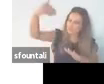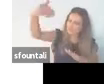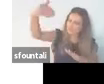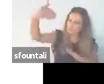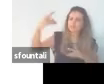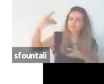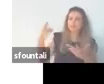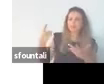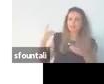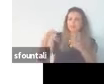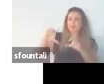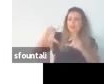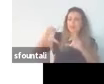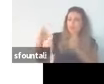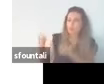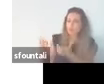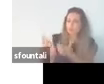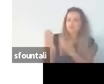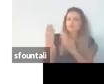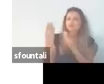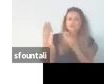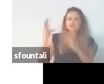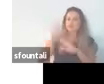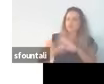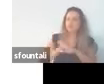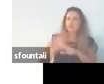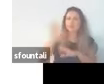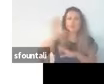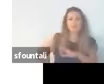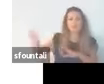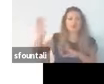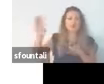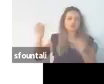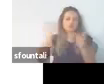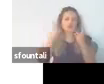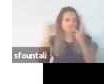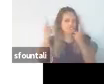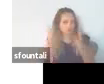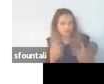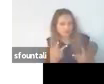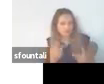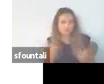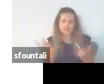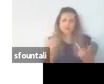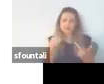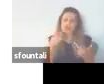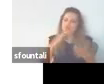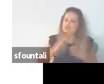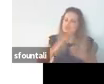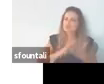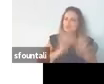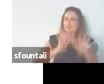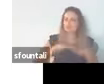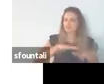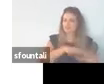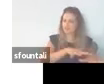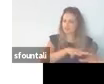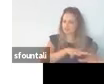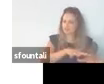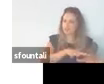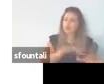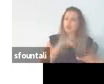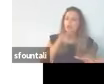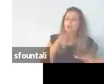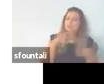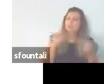από την ευρωπαϊκή σκοπιά και μια αντίστοιχη αφήγηση και προσέγγιση της εκστρατείας που διεξάγουμε. Ταυτόχρονα, οι εκστρατείες